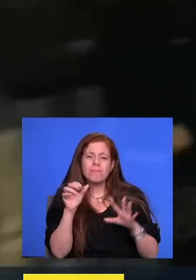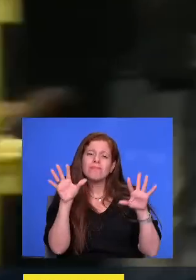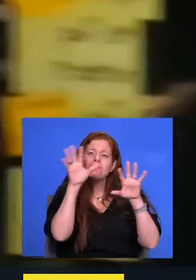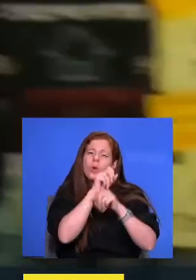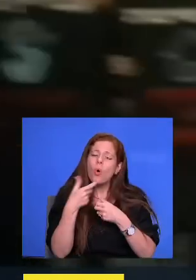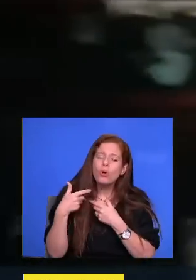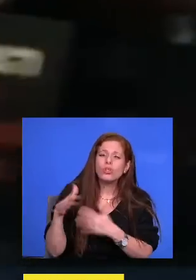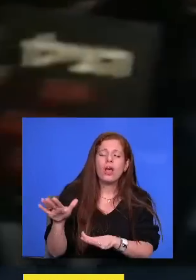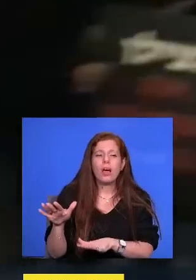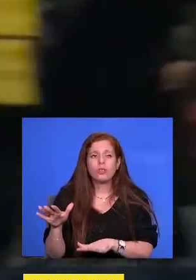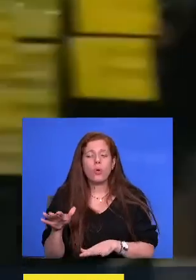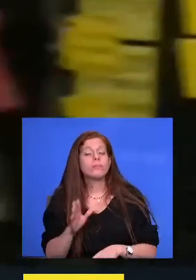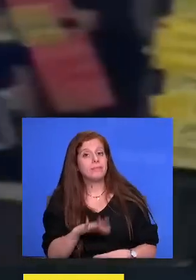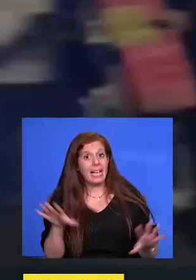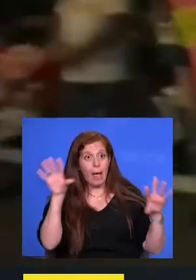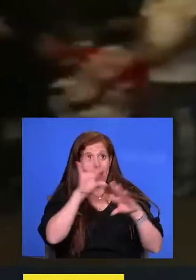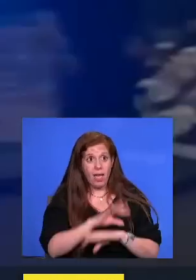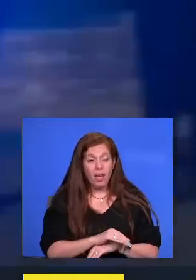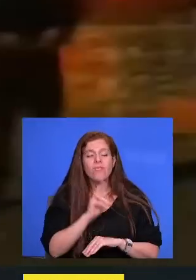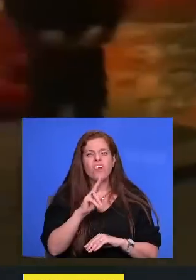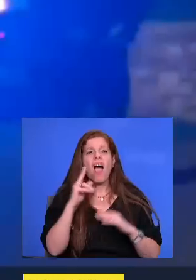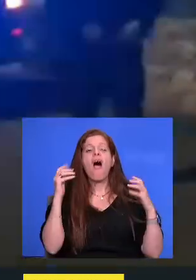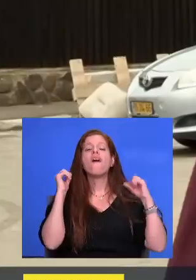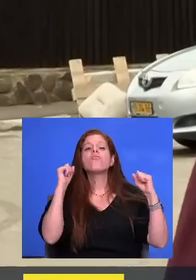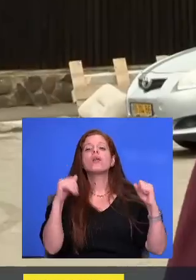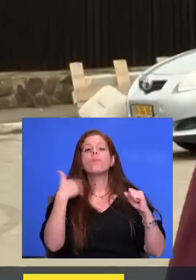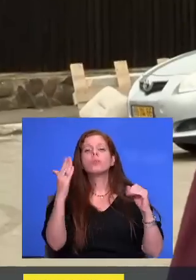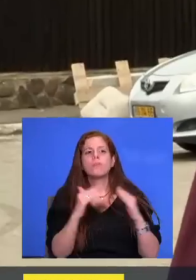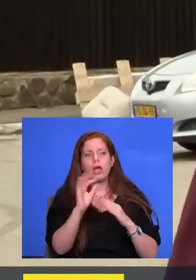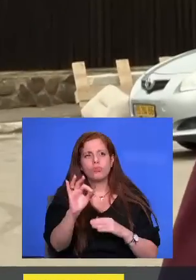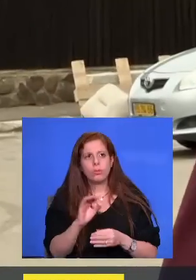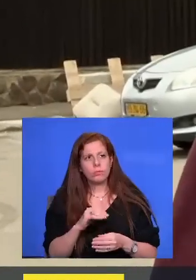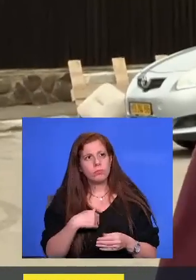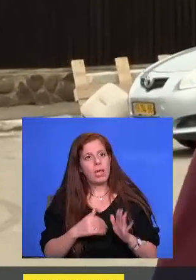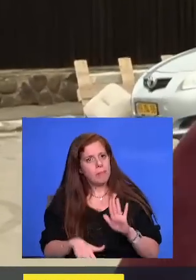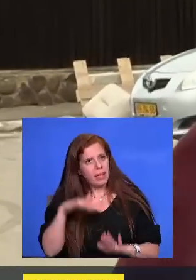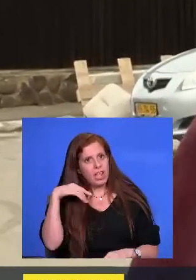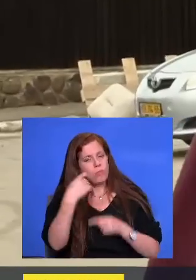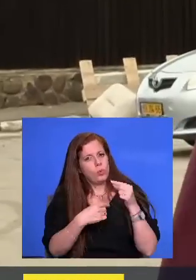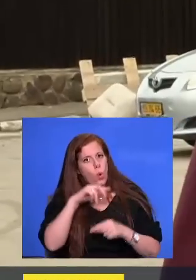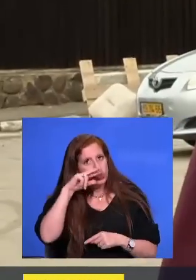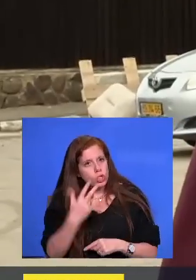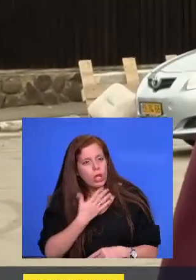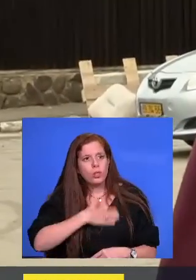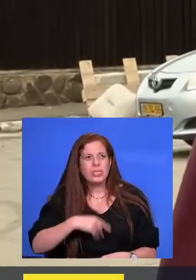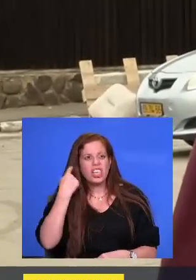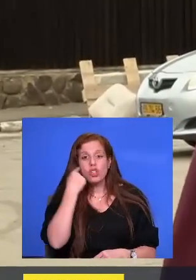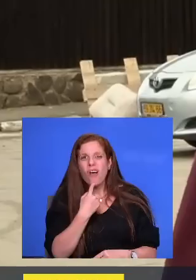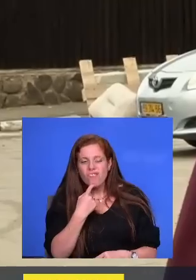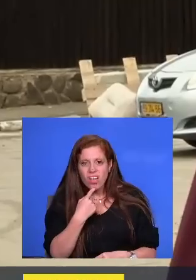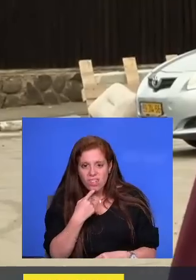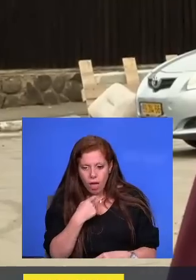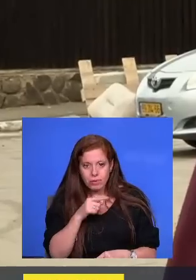גם הערב מתקיימת הפגנה מחוץ לביתו. אני מגדלת פה דור שלישי. אני רוצה שהעבריין כזה